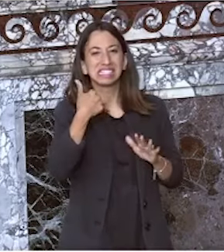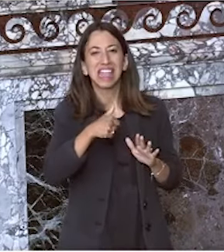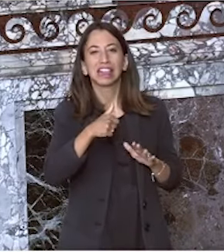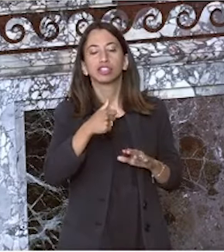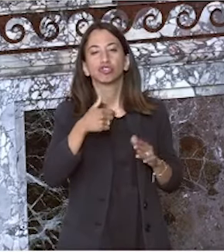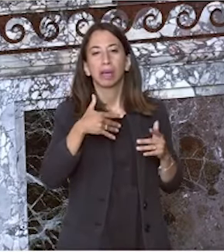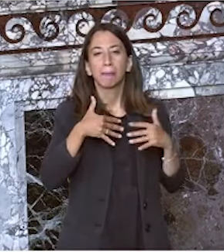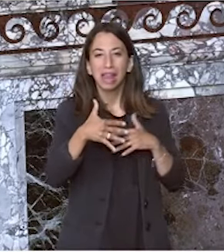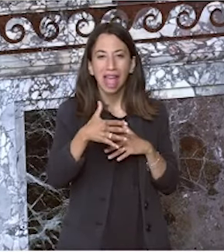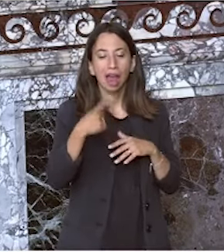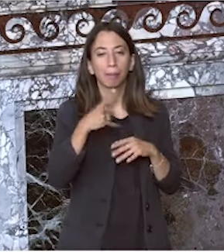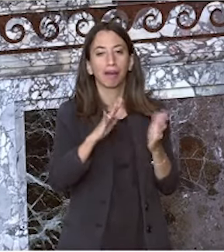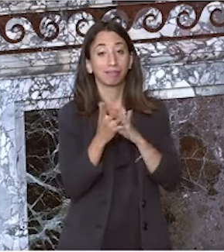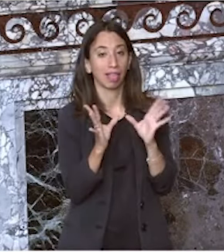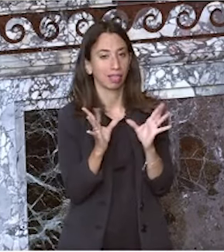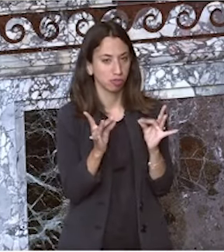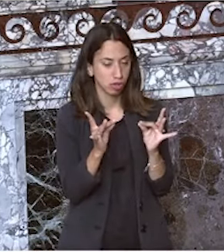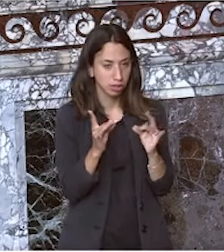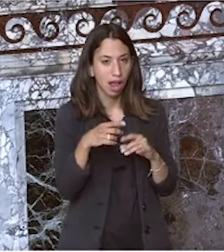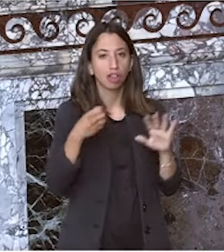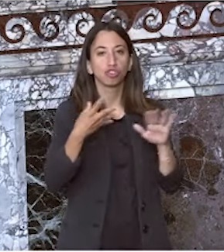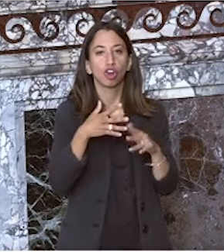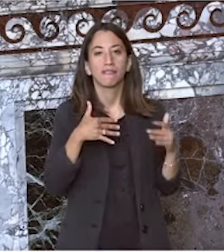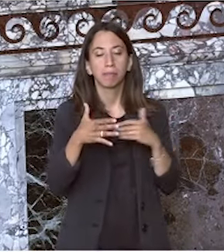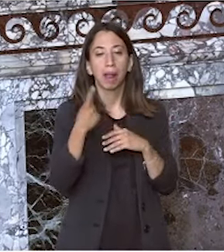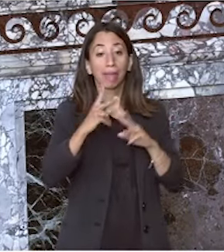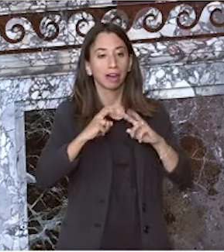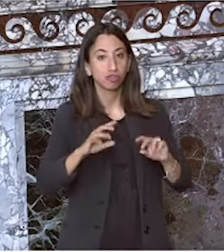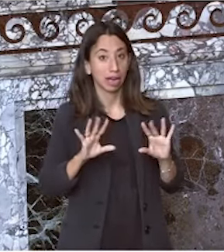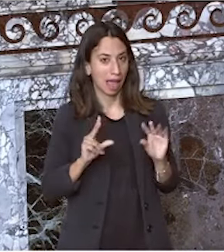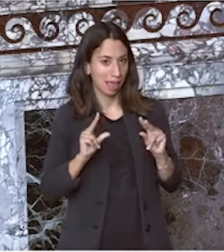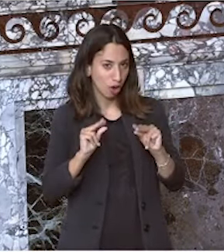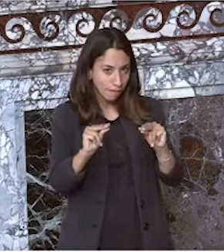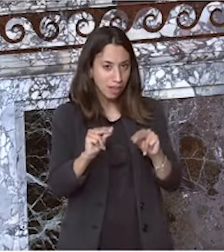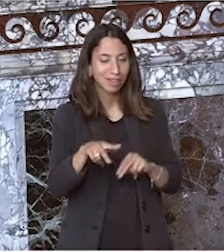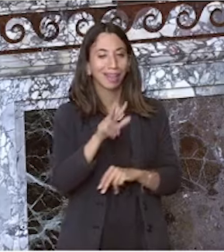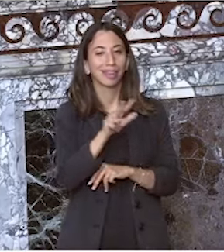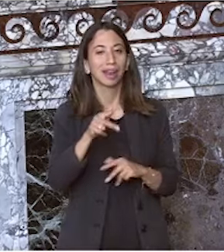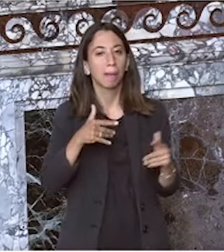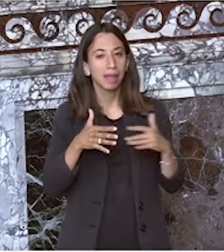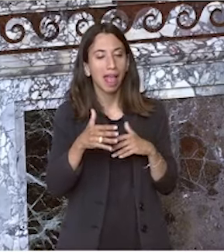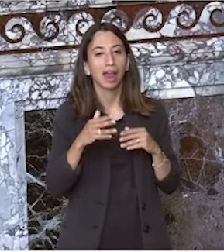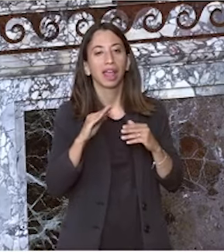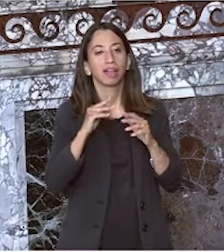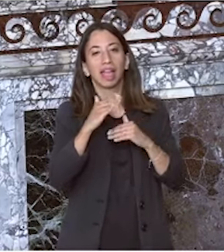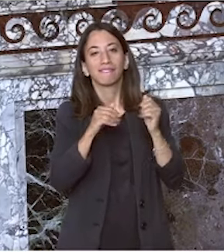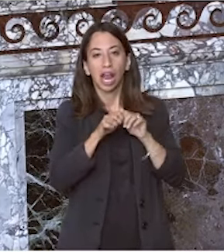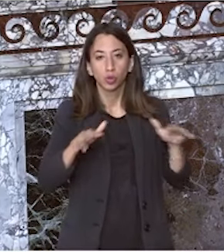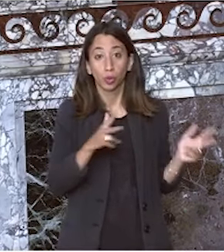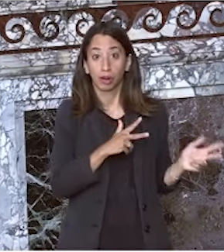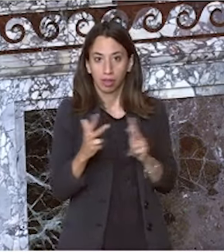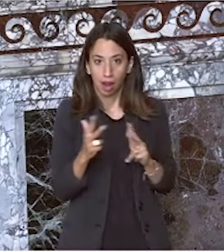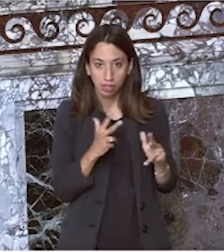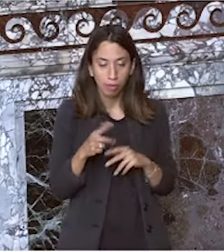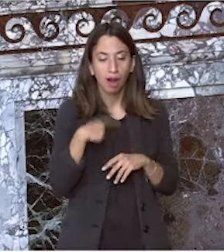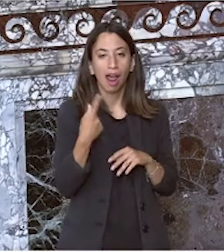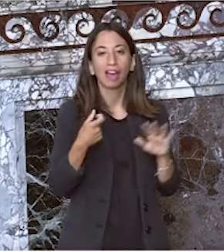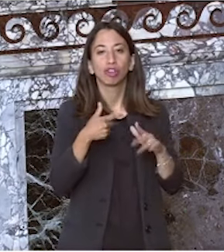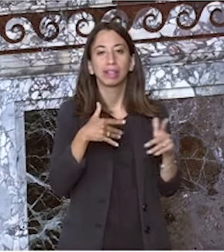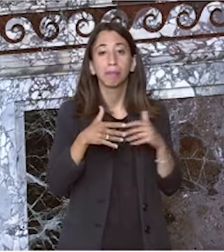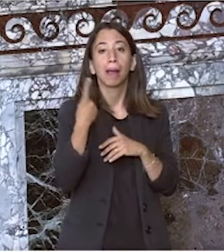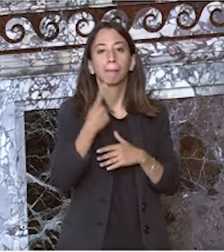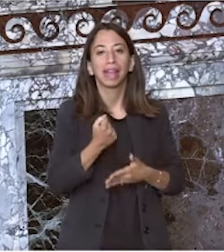la digitalizzazione, 19 per la ricerca e l'innovazione, 33 per le infrastrutture di trasporto e 17 per